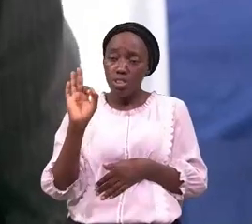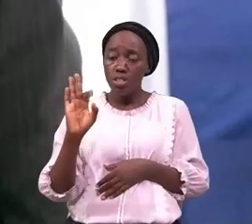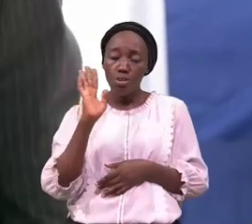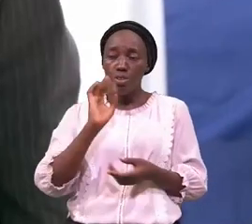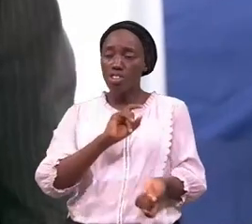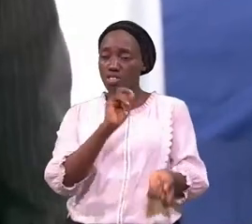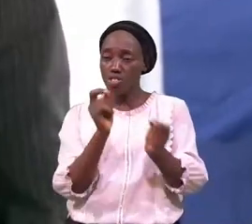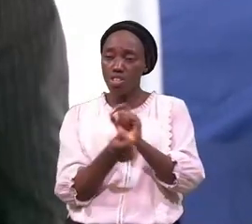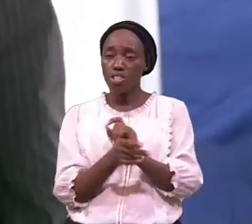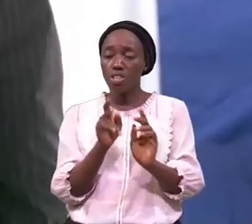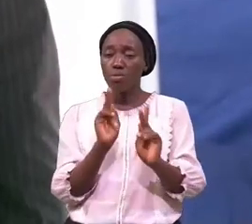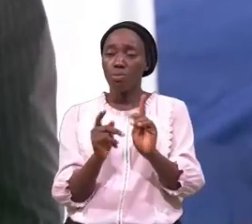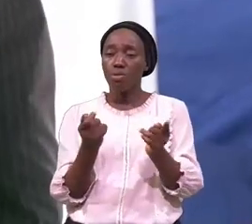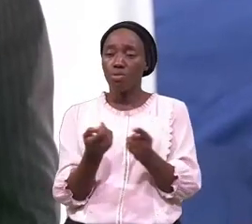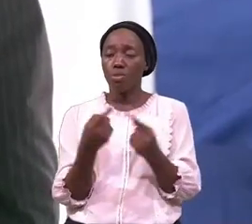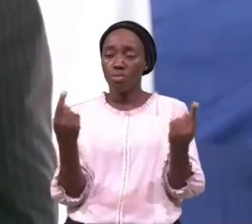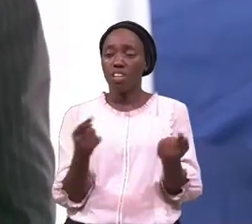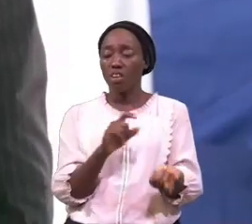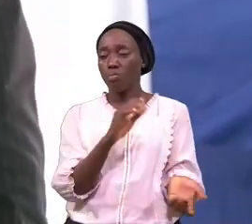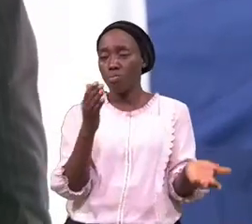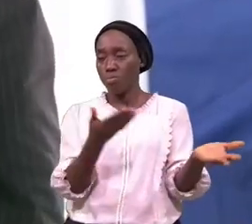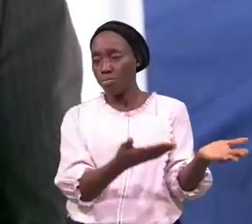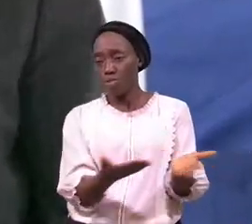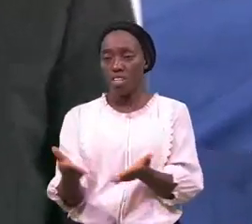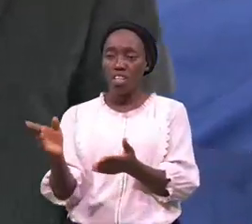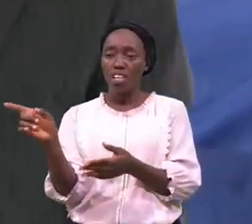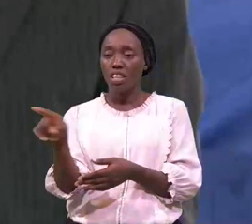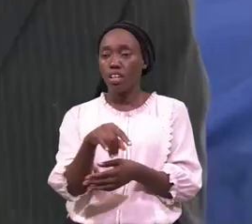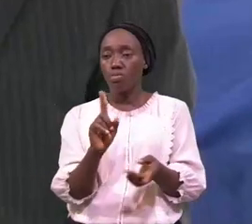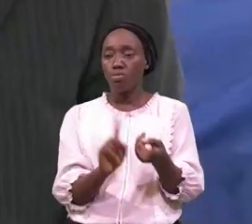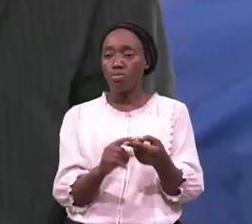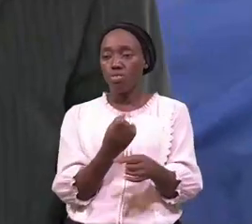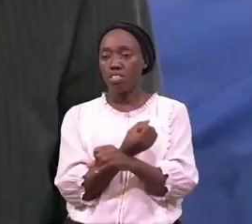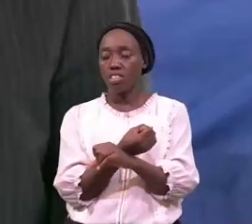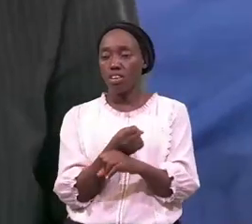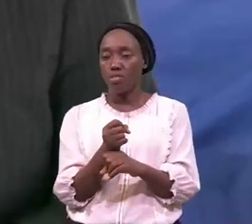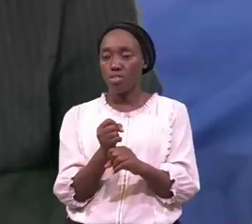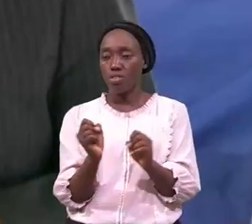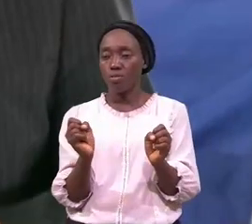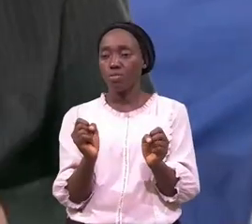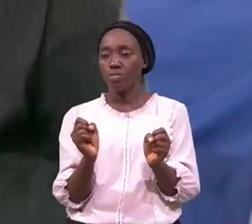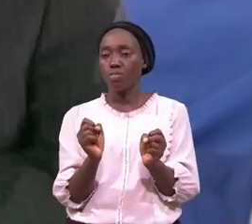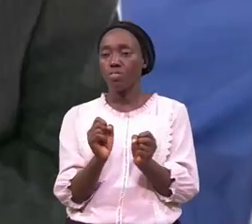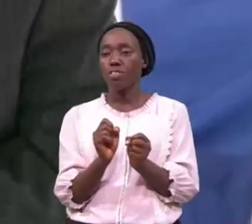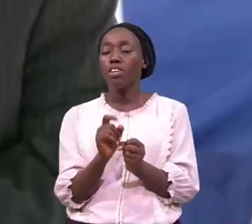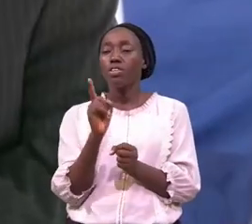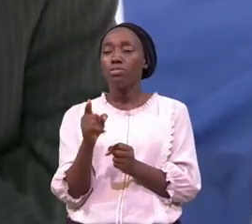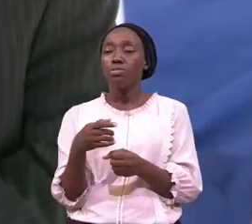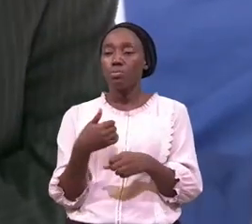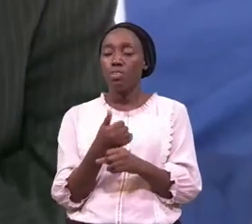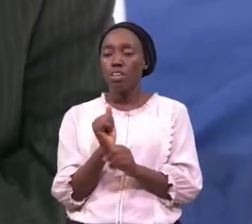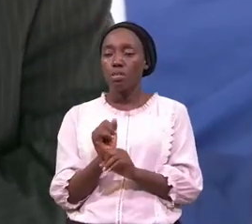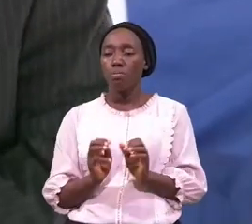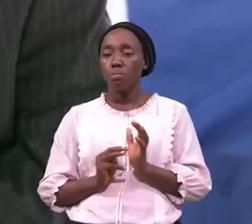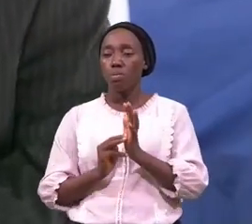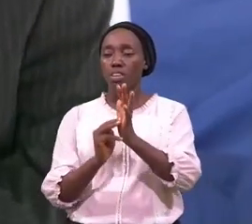Ta prédication, ton enseignement les fera revenir pour chercher le salut. Et comme ça, Dieu te